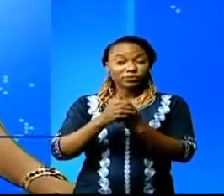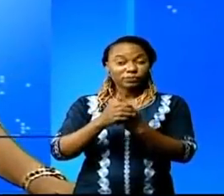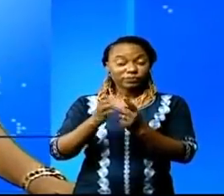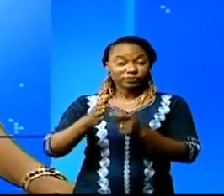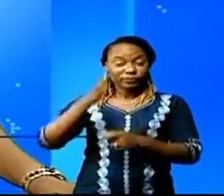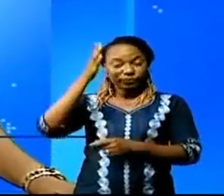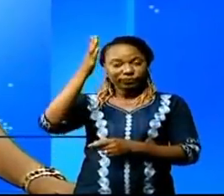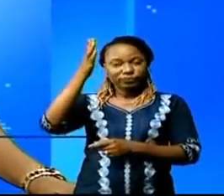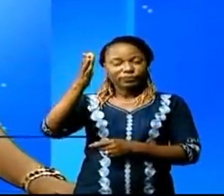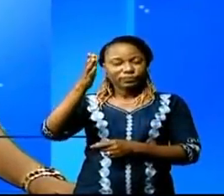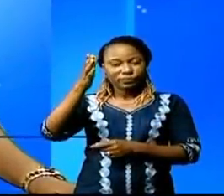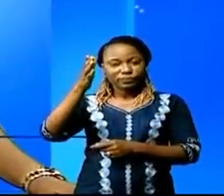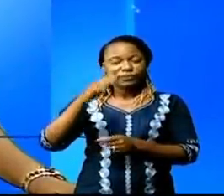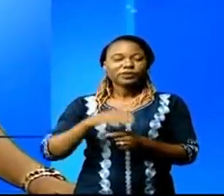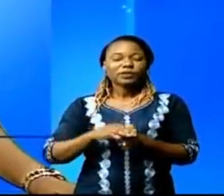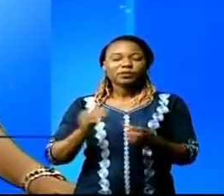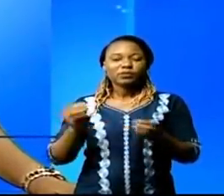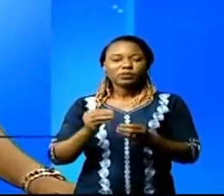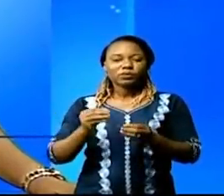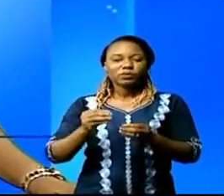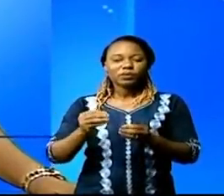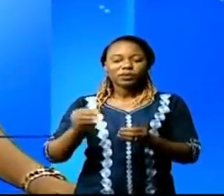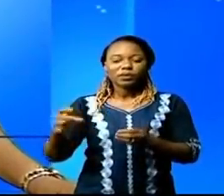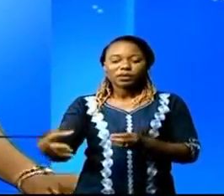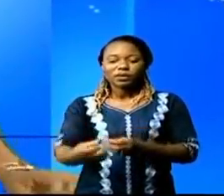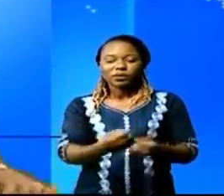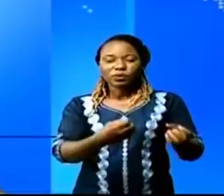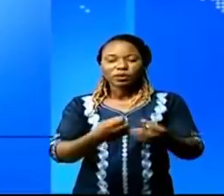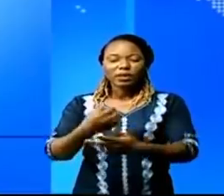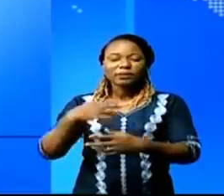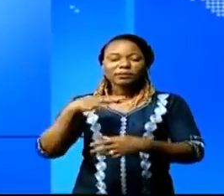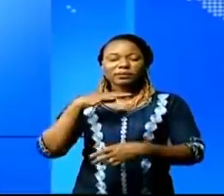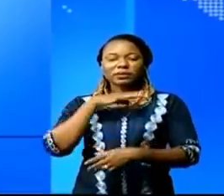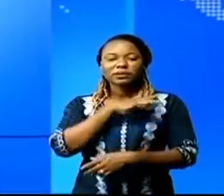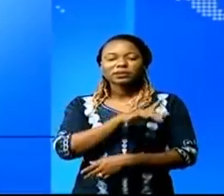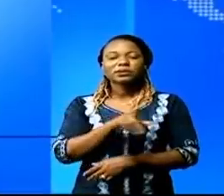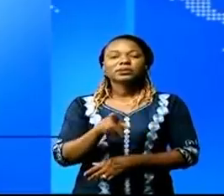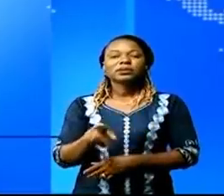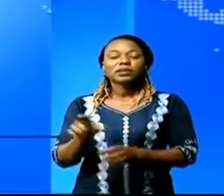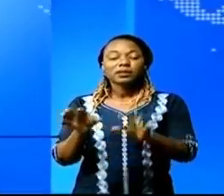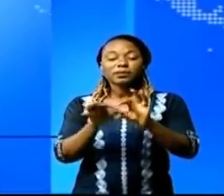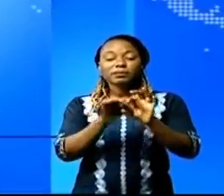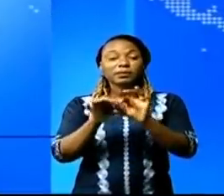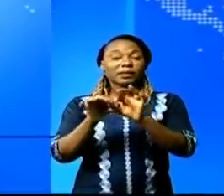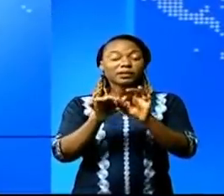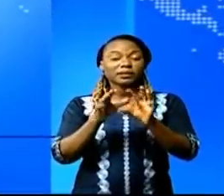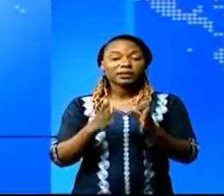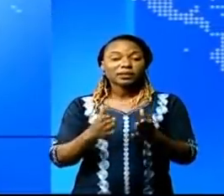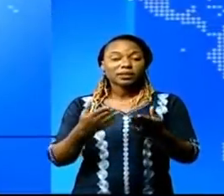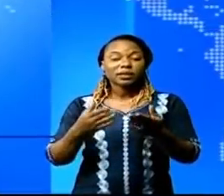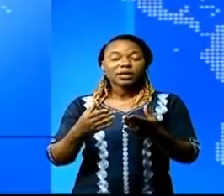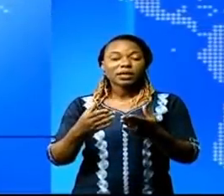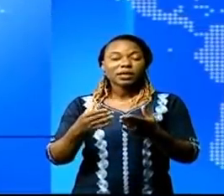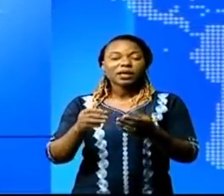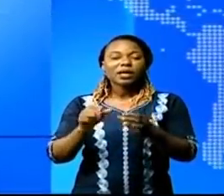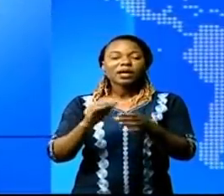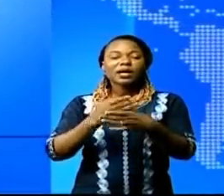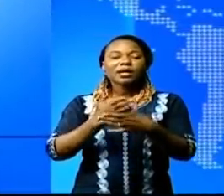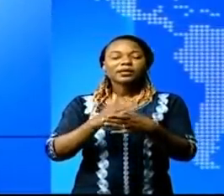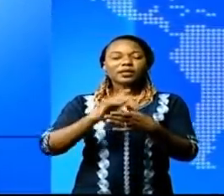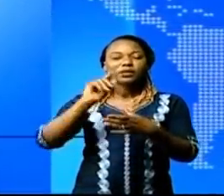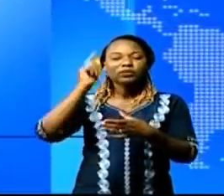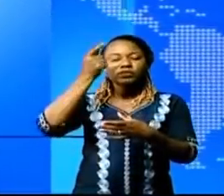d'une usine de recyclage des déchets. C'est fruit du partenariat conclu entre le